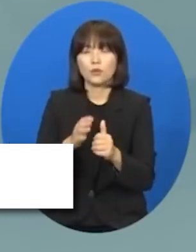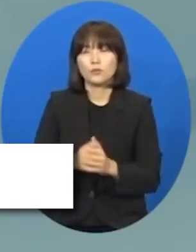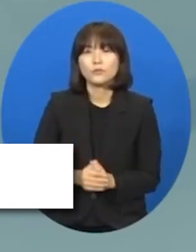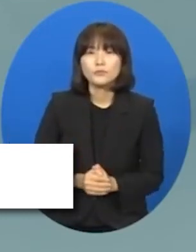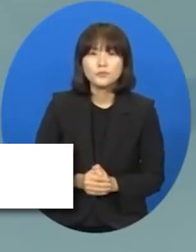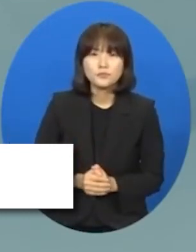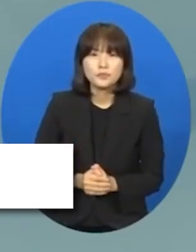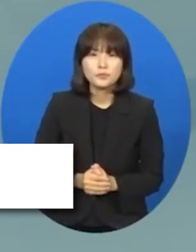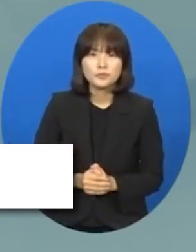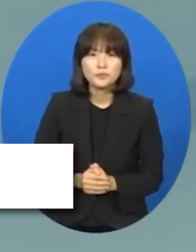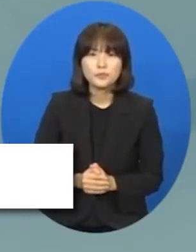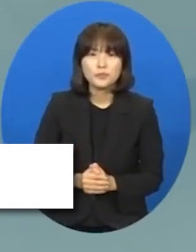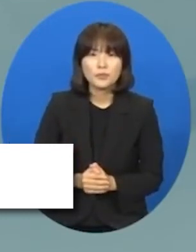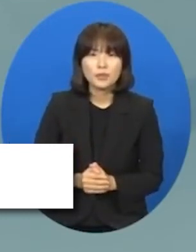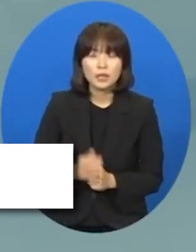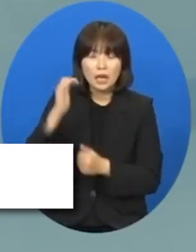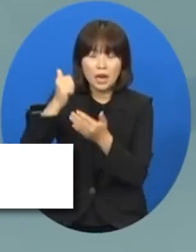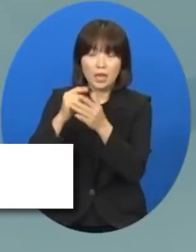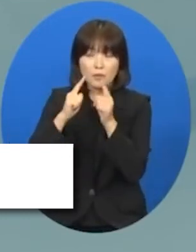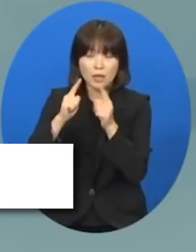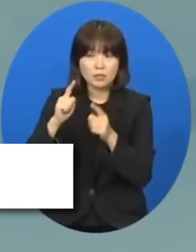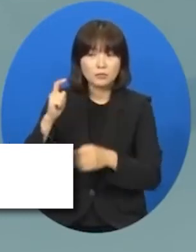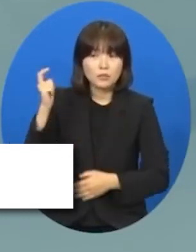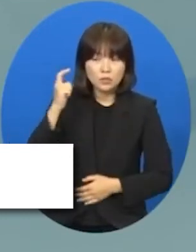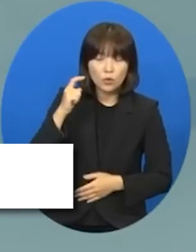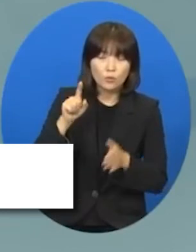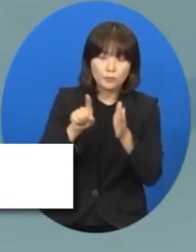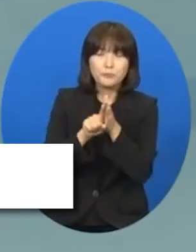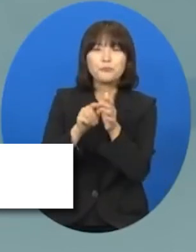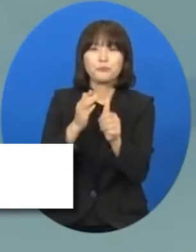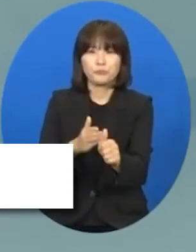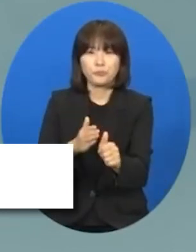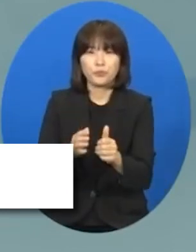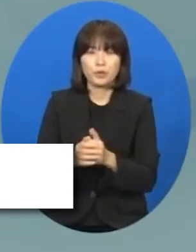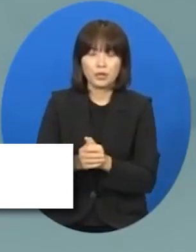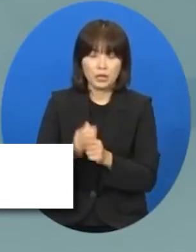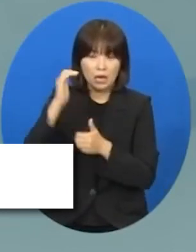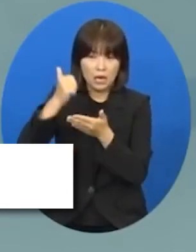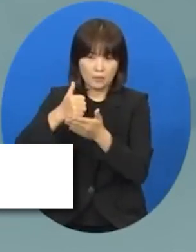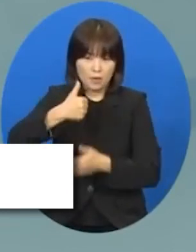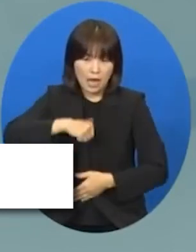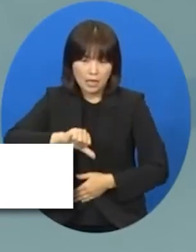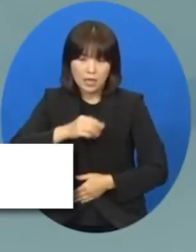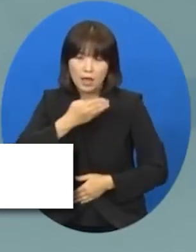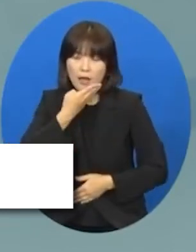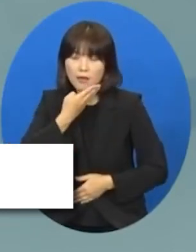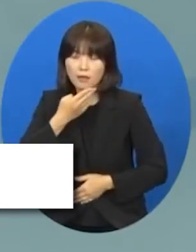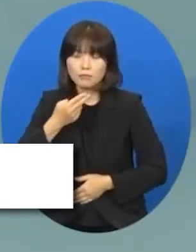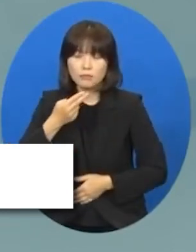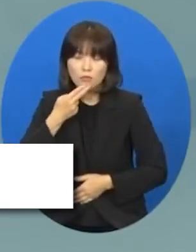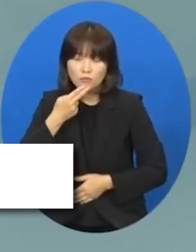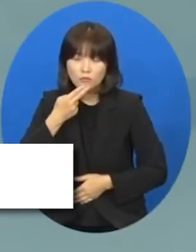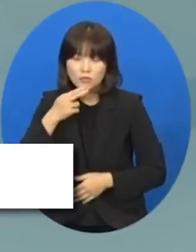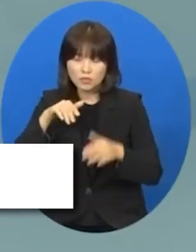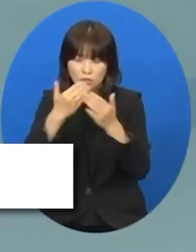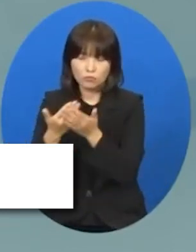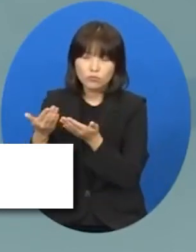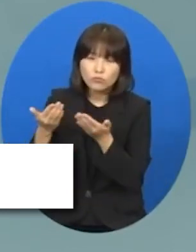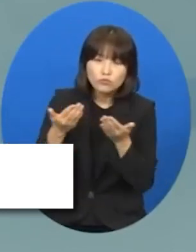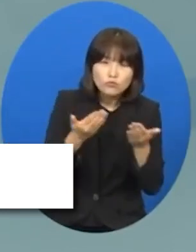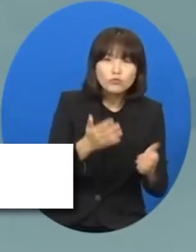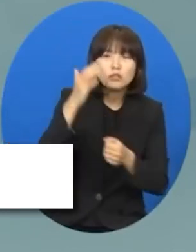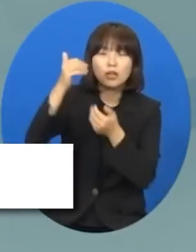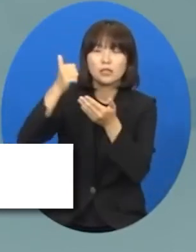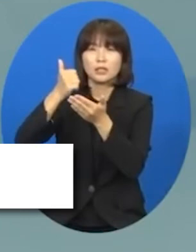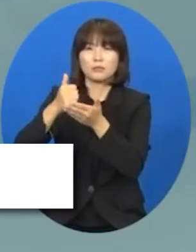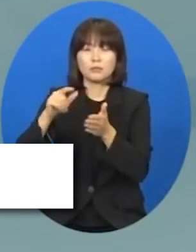말씀에 듣고 믿으십시오 아들을 아끼지 아니하시고 전부를 내려주신 그 하나님의 신실하심과 그 온전하신